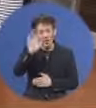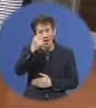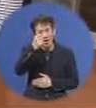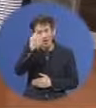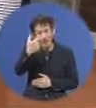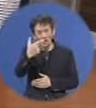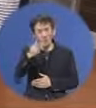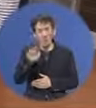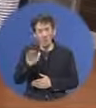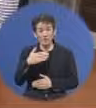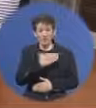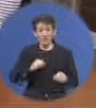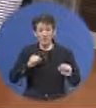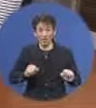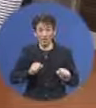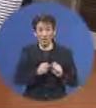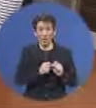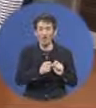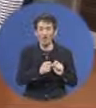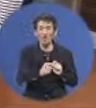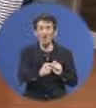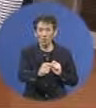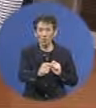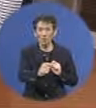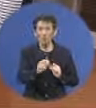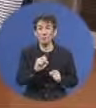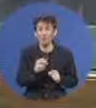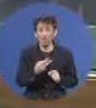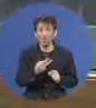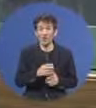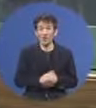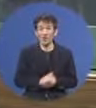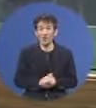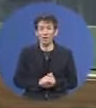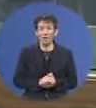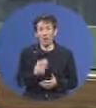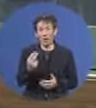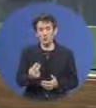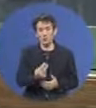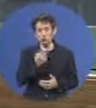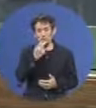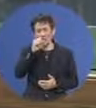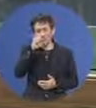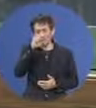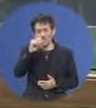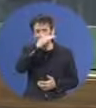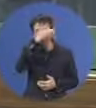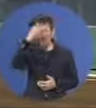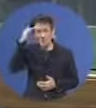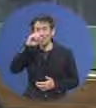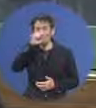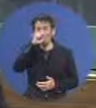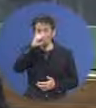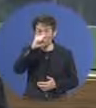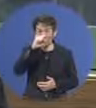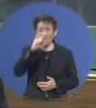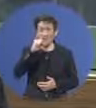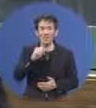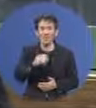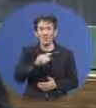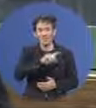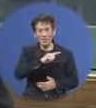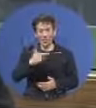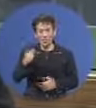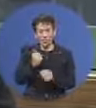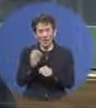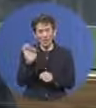というか、はい、とても 健康で ね長生きをしてね、しかもこんなあの空気もおいしくて、景色もよくて、 はい、 いろんな産